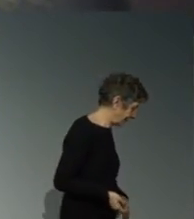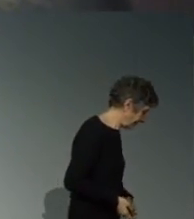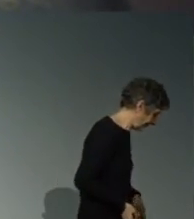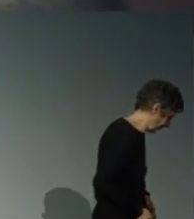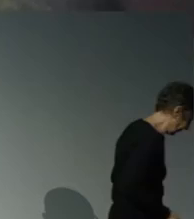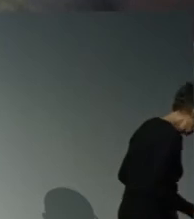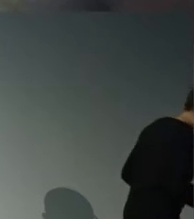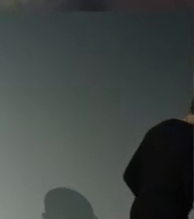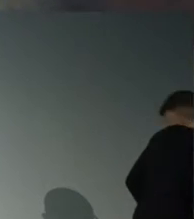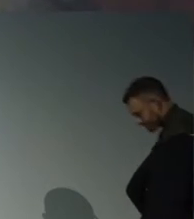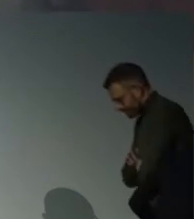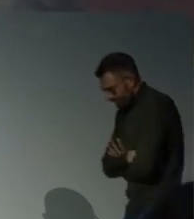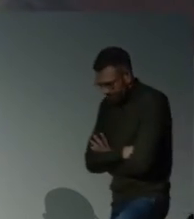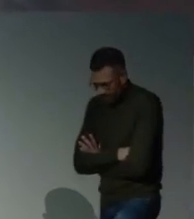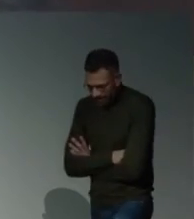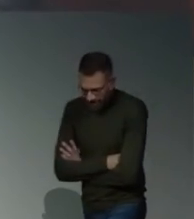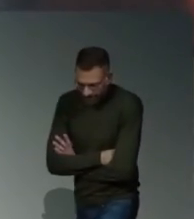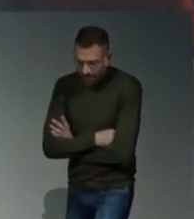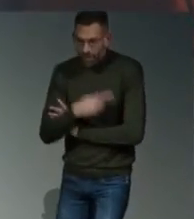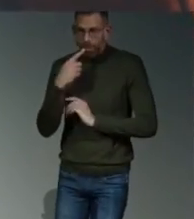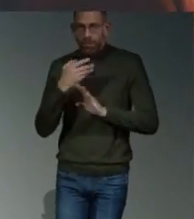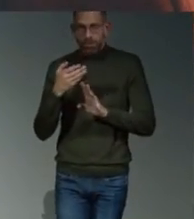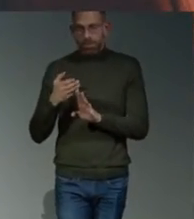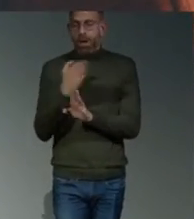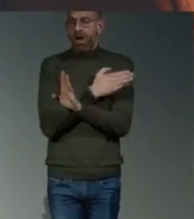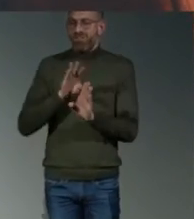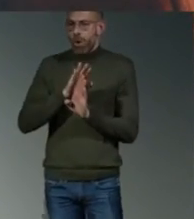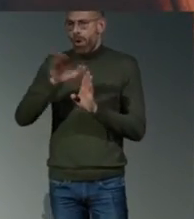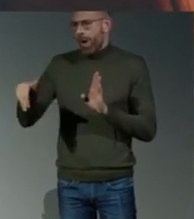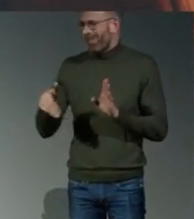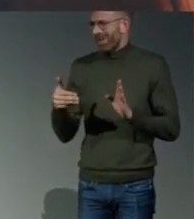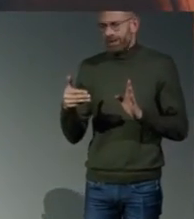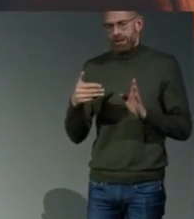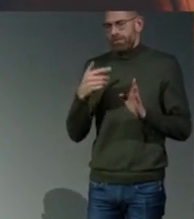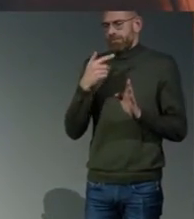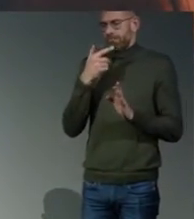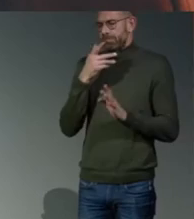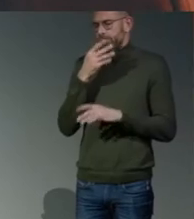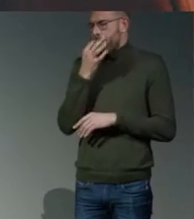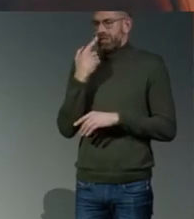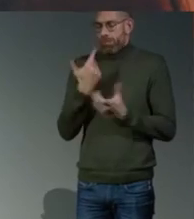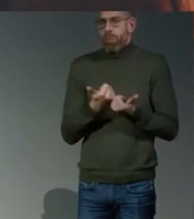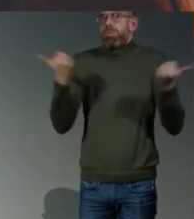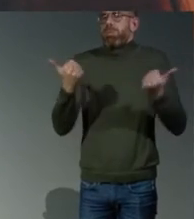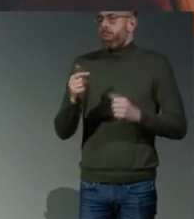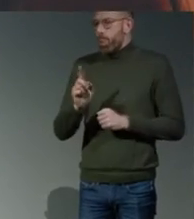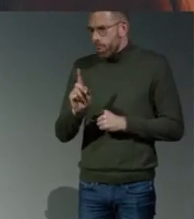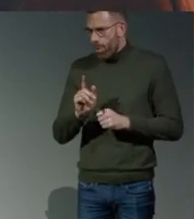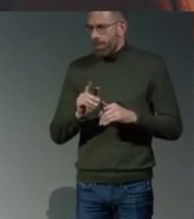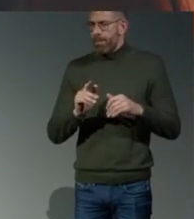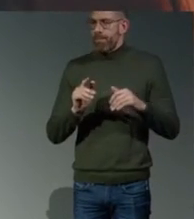Je ne pourrais pas dire qu'il y a un avant et un après, parce que c'est un tout petit peu trop fort. Mais ce qui est sûr, c'est que quand j'ai